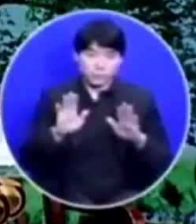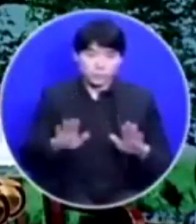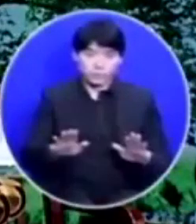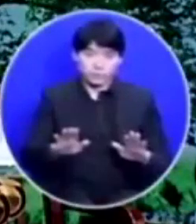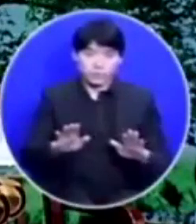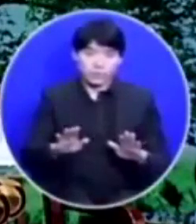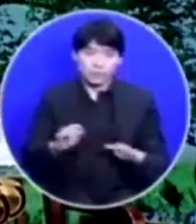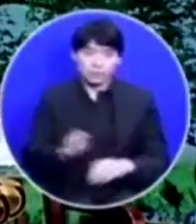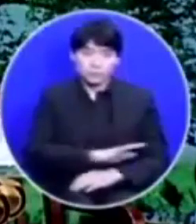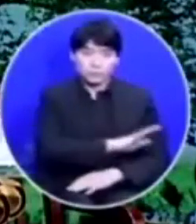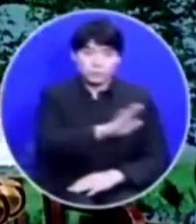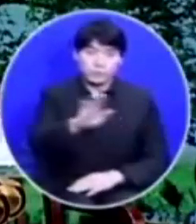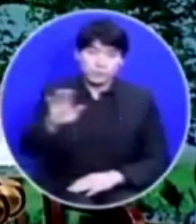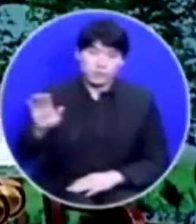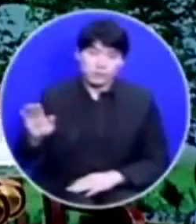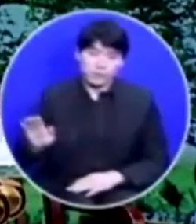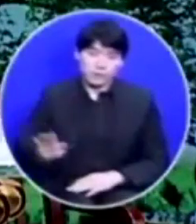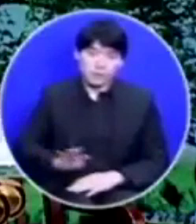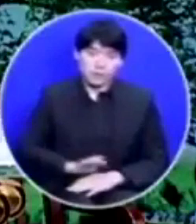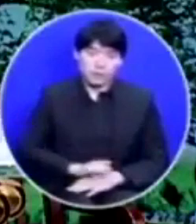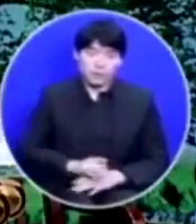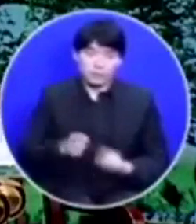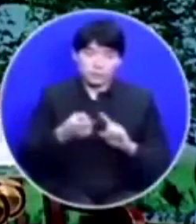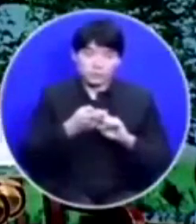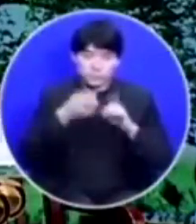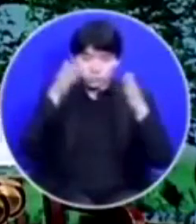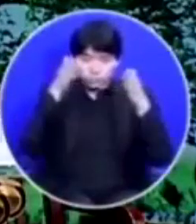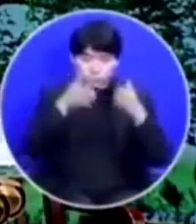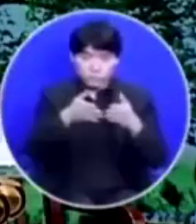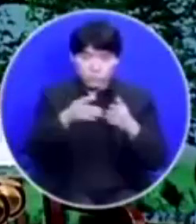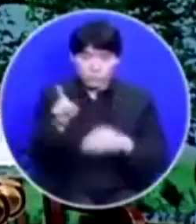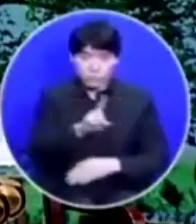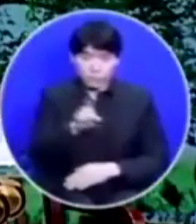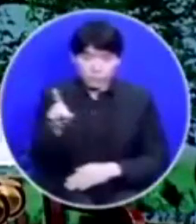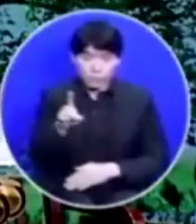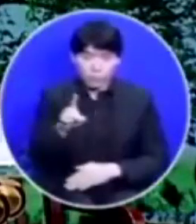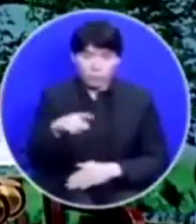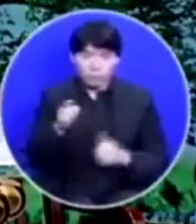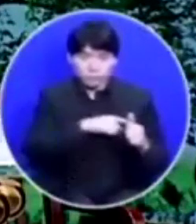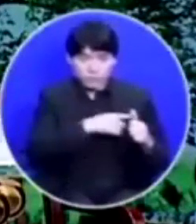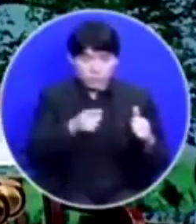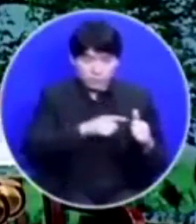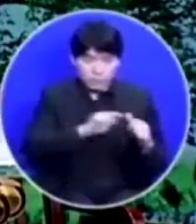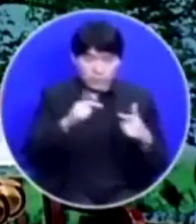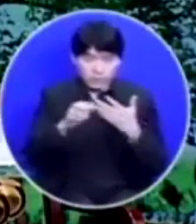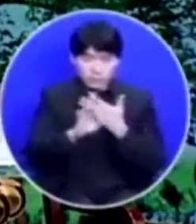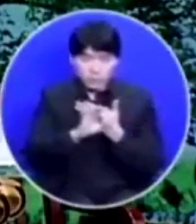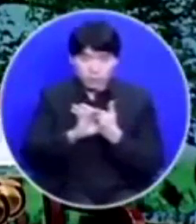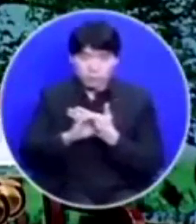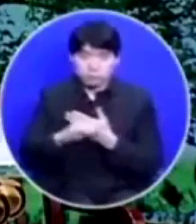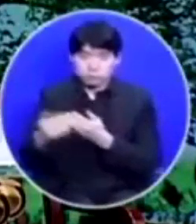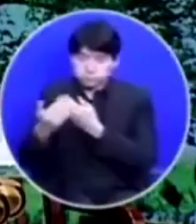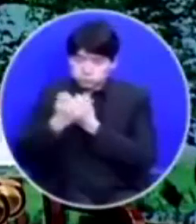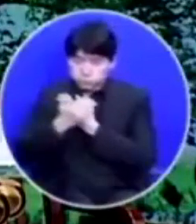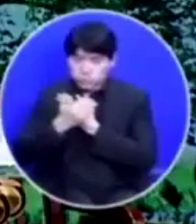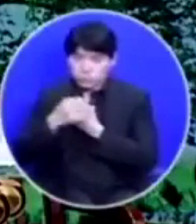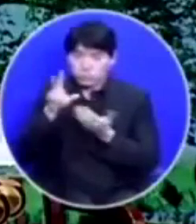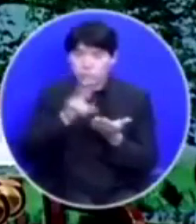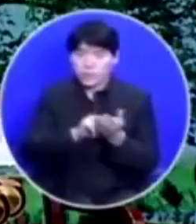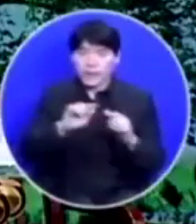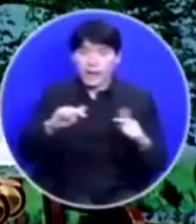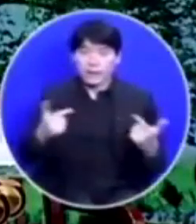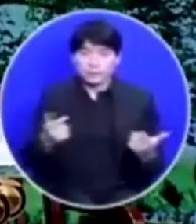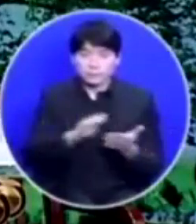우리가 정말 관심 해야 되는 것은 매를 대해 되니 안돼 야 되냐는 문제가 사실은 아닙니다